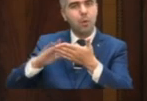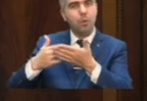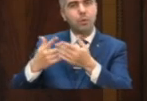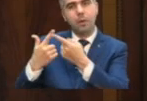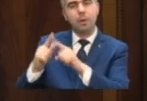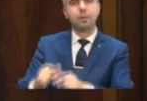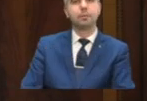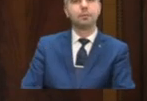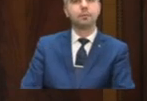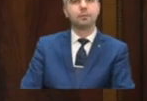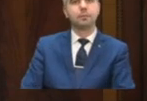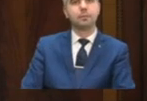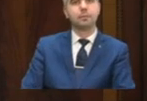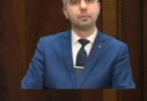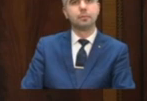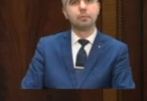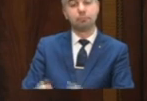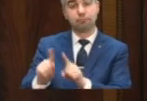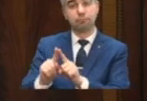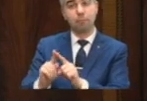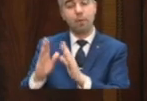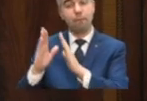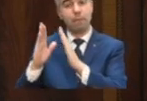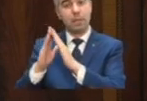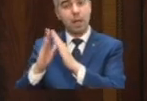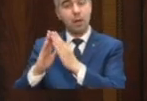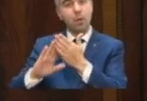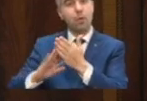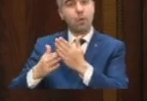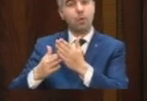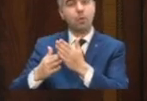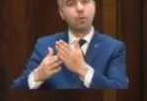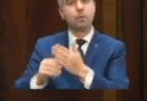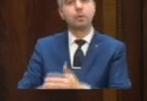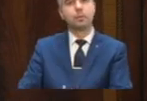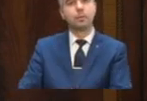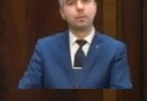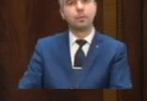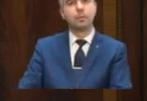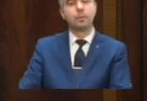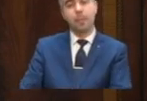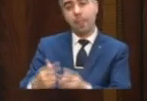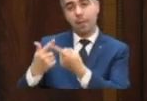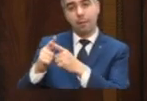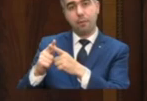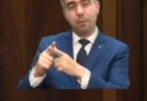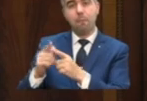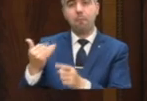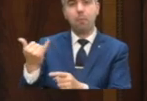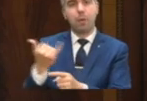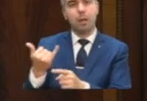والمهيكلة. ذلك أن قطاع الإسكان، والتعمير يظل من بين القطاعات